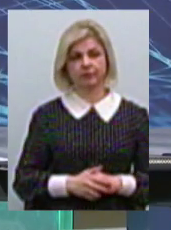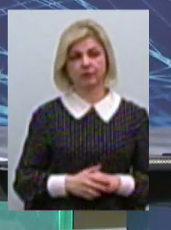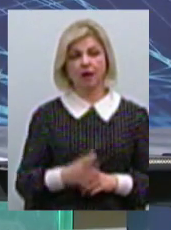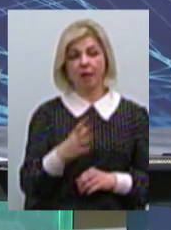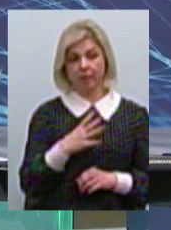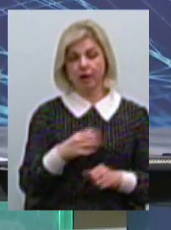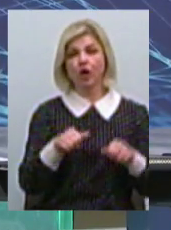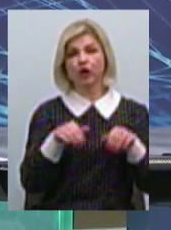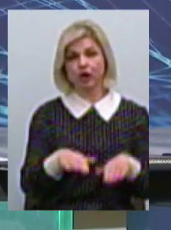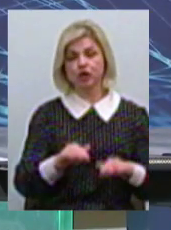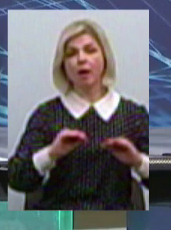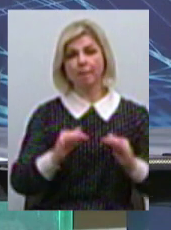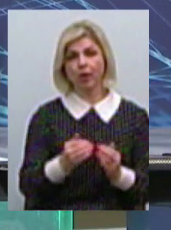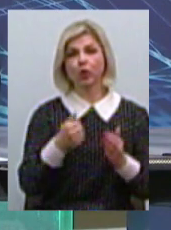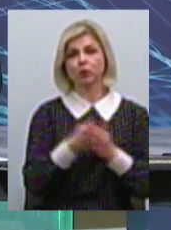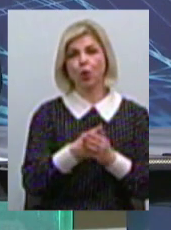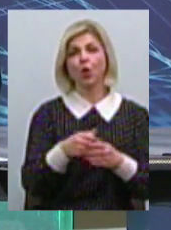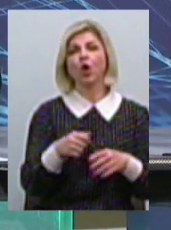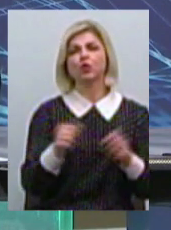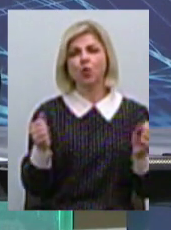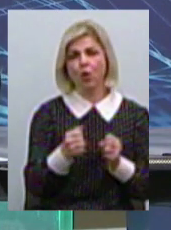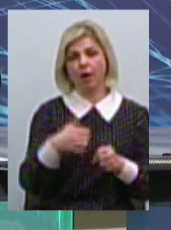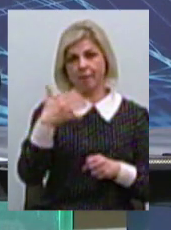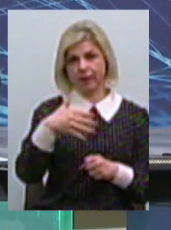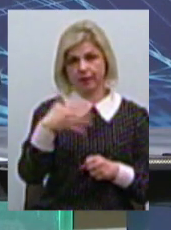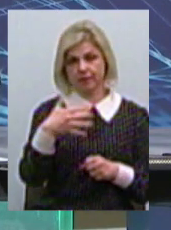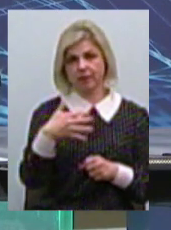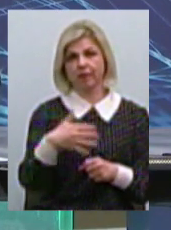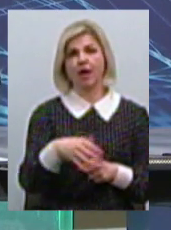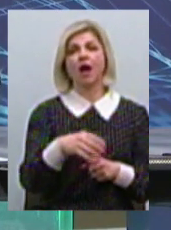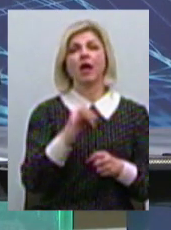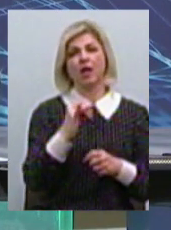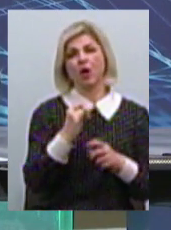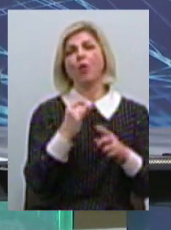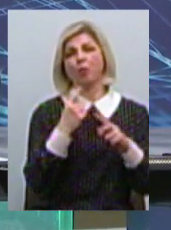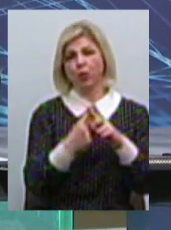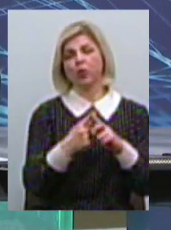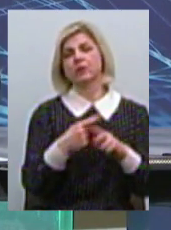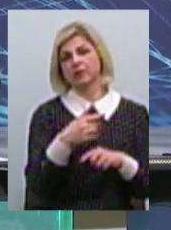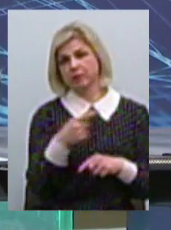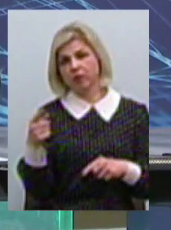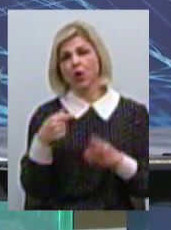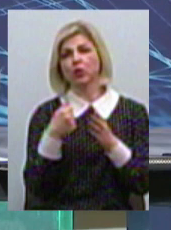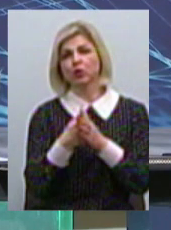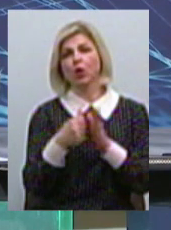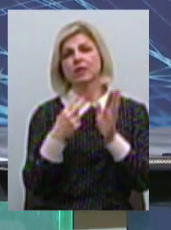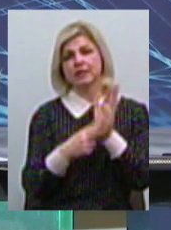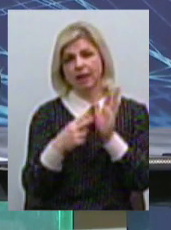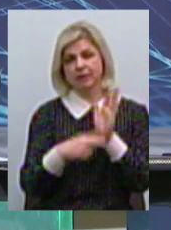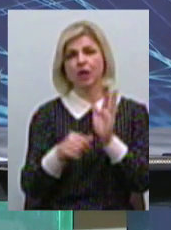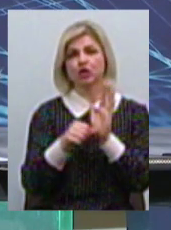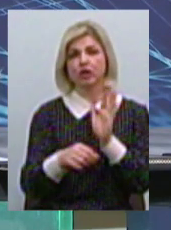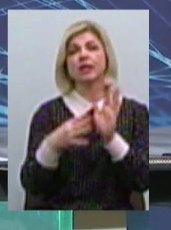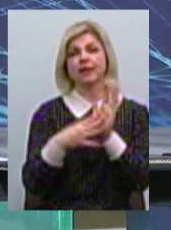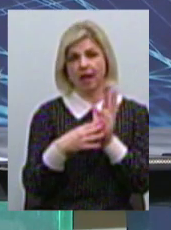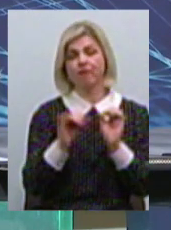прийнято рішення зменшити до 50, і, звісно, вилка стається 20 зверху, тобто до 70, навіть 69, можна